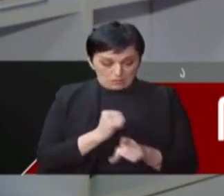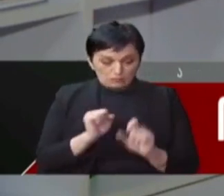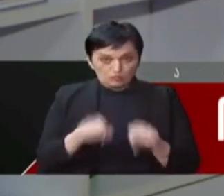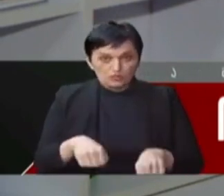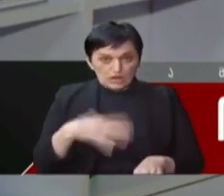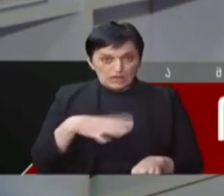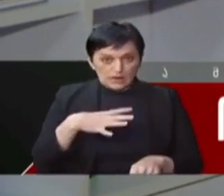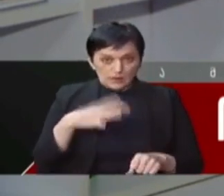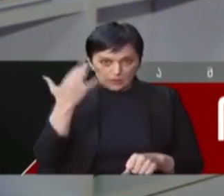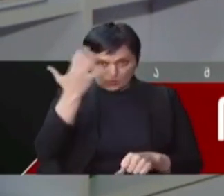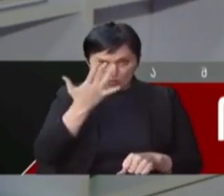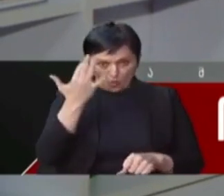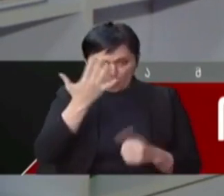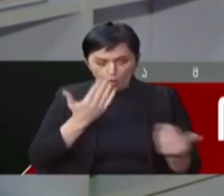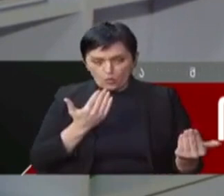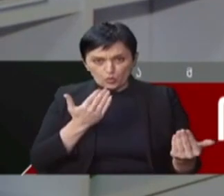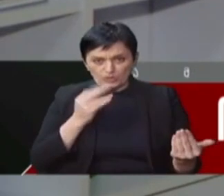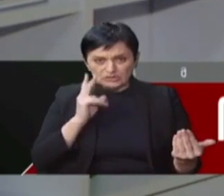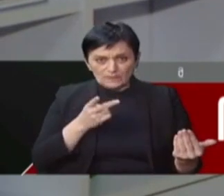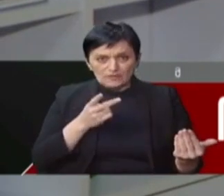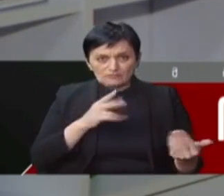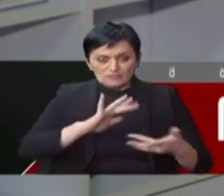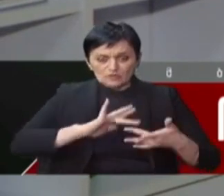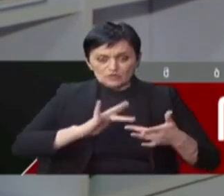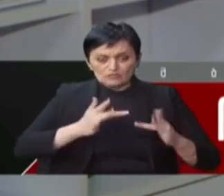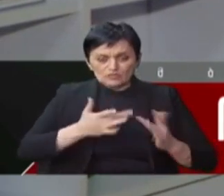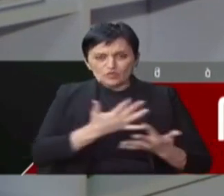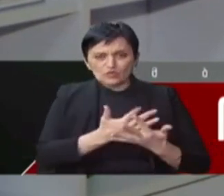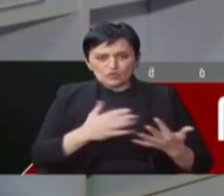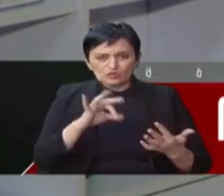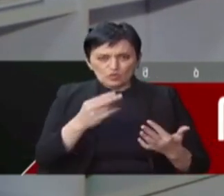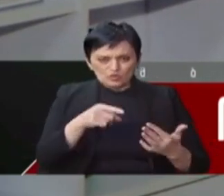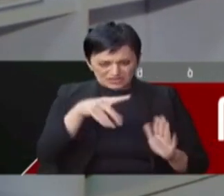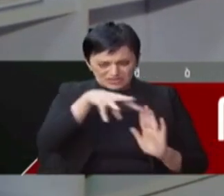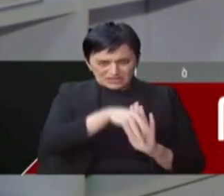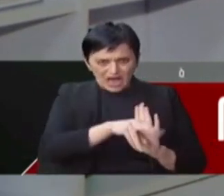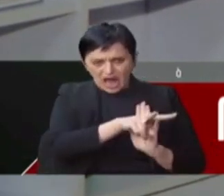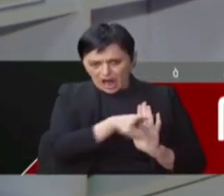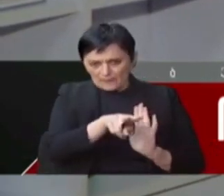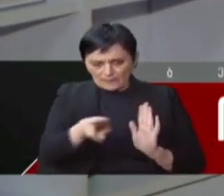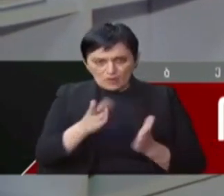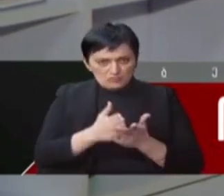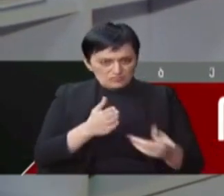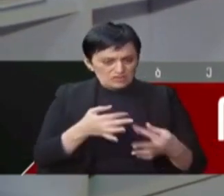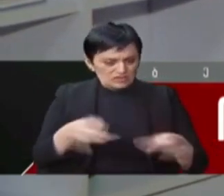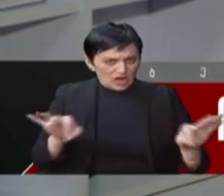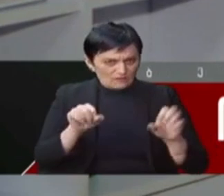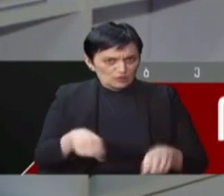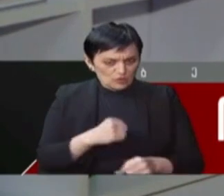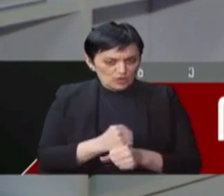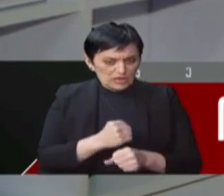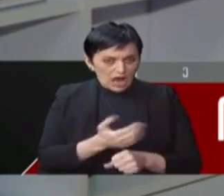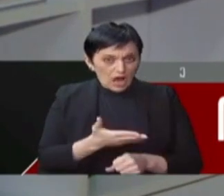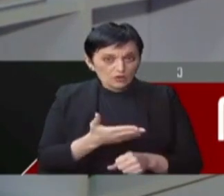ქართულ ოცნებას, რომელსაც, რა ვიცი, სოციალურ ქსელებში ალბათ ათასობით ბოტი ყავს, მათაც თავისუფლად შეეძლოთ ამის გაკეთება